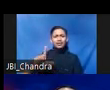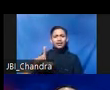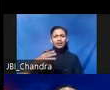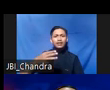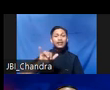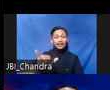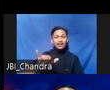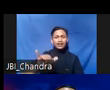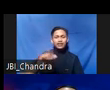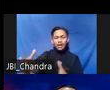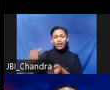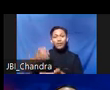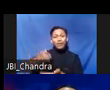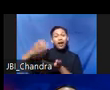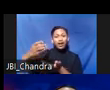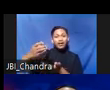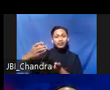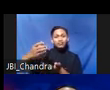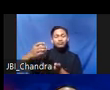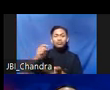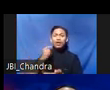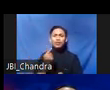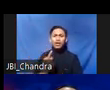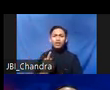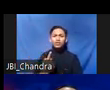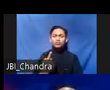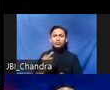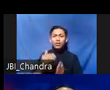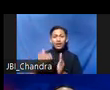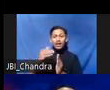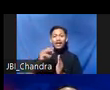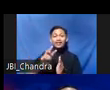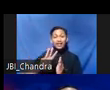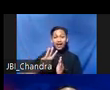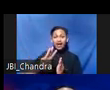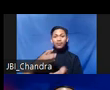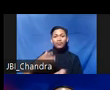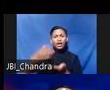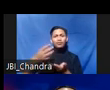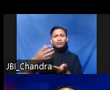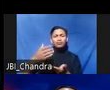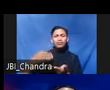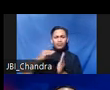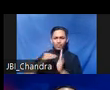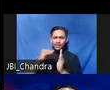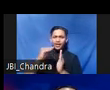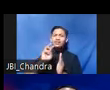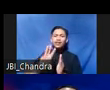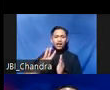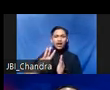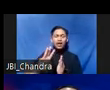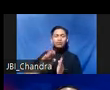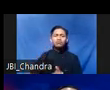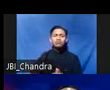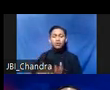penghargaan ya salah satunya sebagai peringkat 3 dalam Top Hundred dan media comparis ya sedangkan di